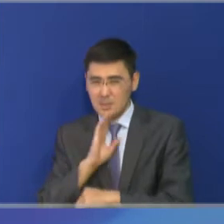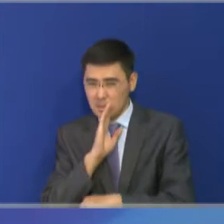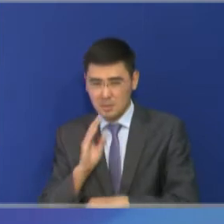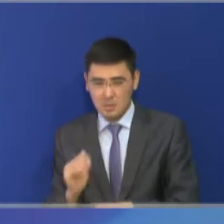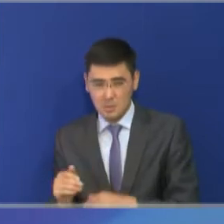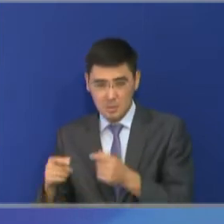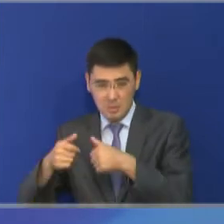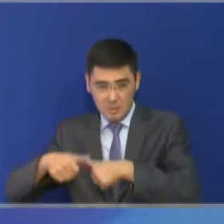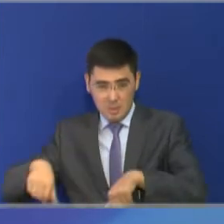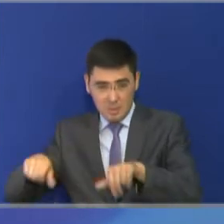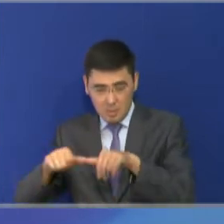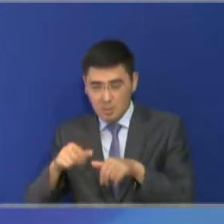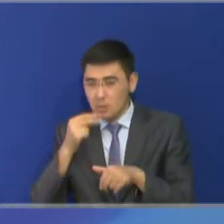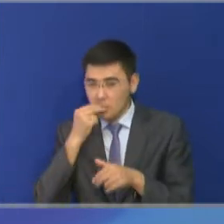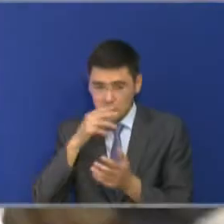азық-түлік жиынтығын таратты.